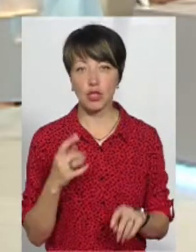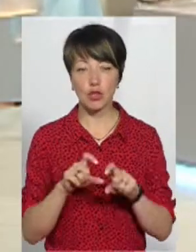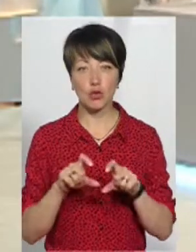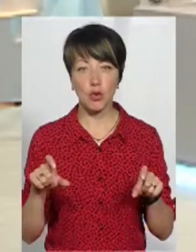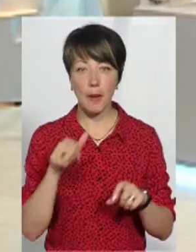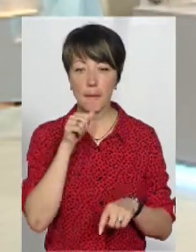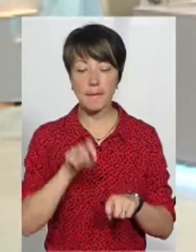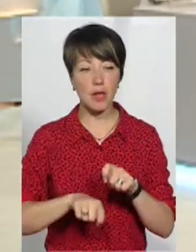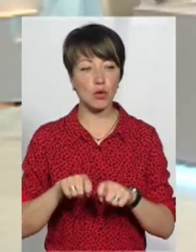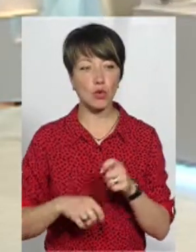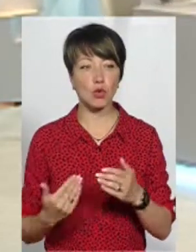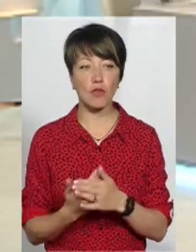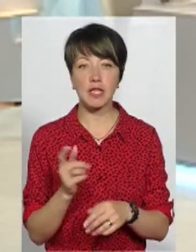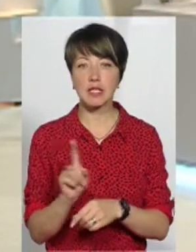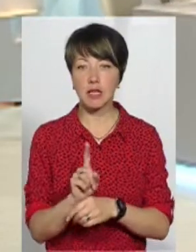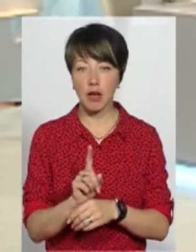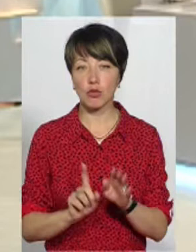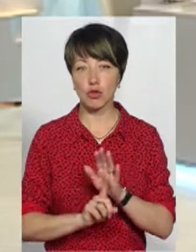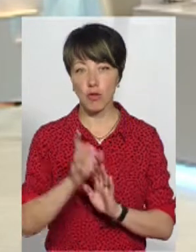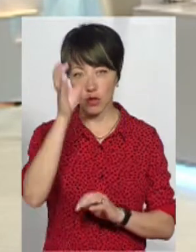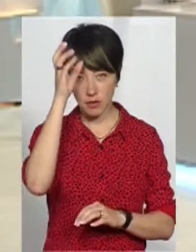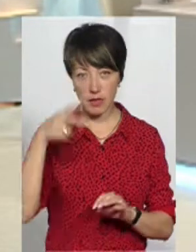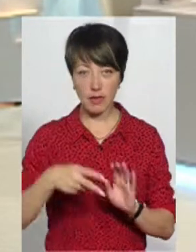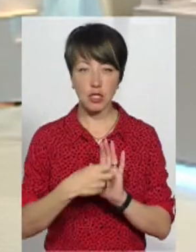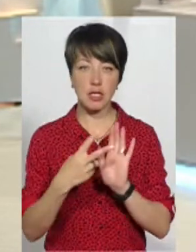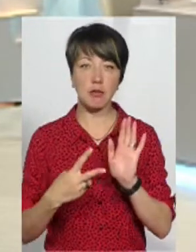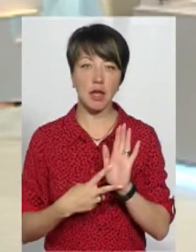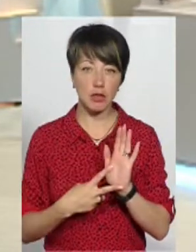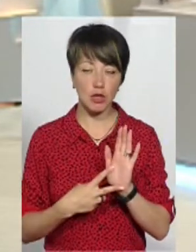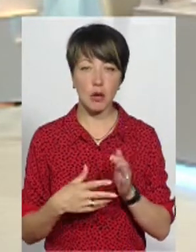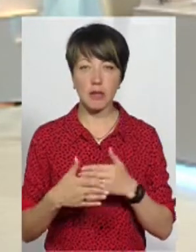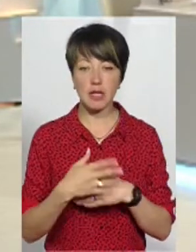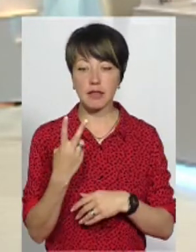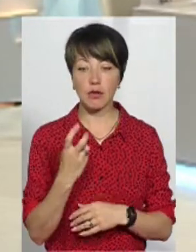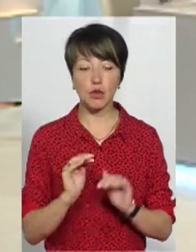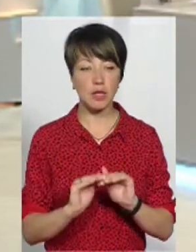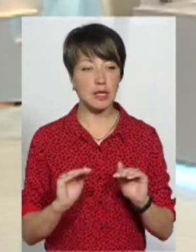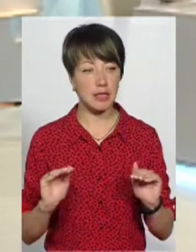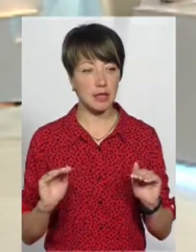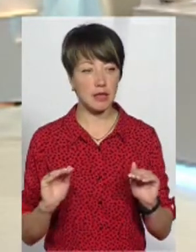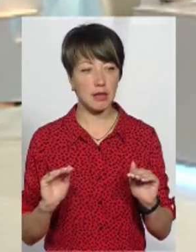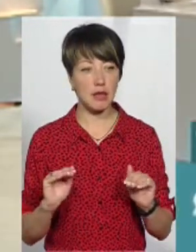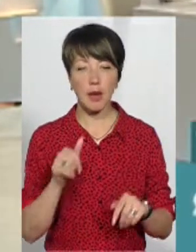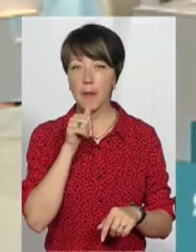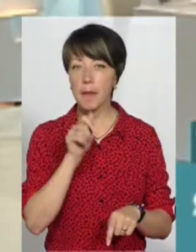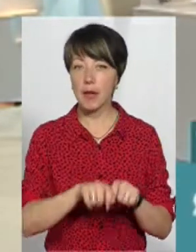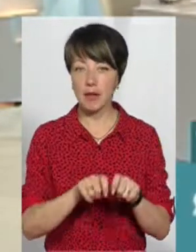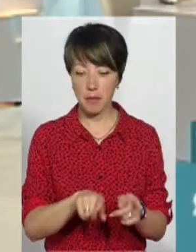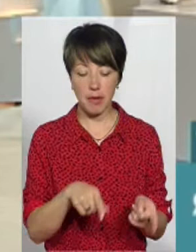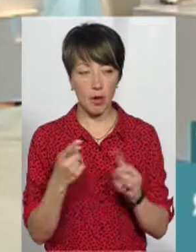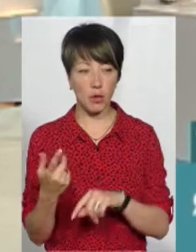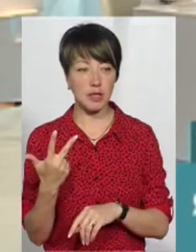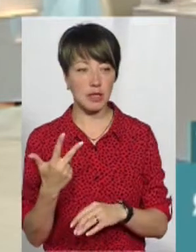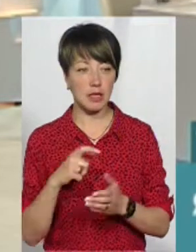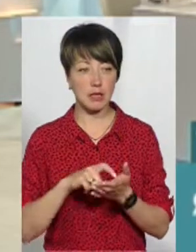області пілотують новий стандарт початкової освіти з 2017-го. Близько 200 дітей, скажімо, пілотників, переходять у